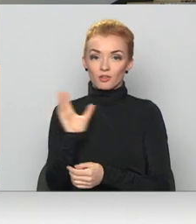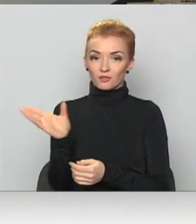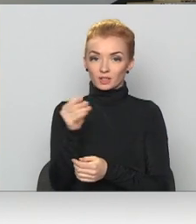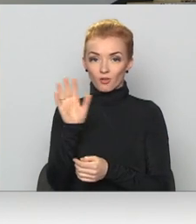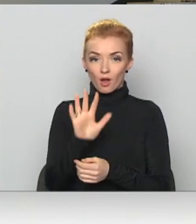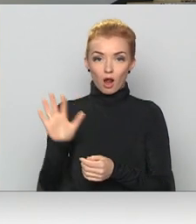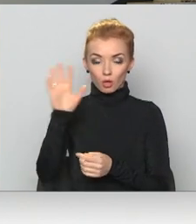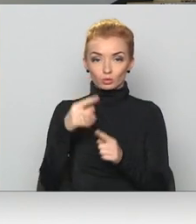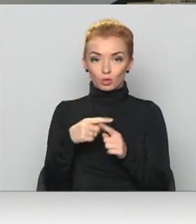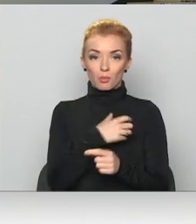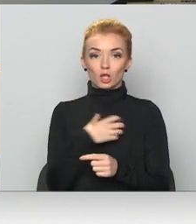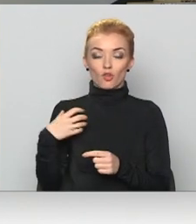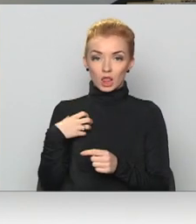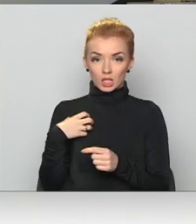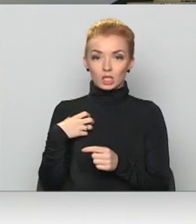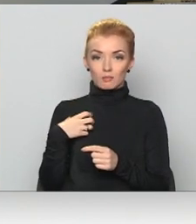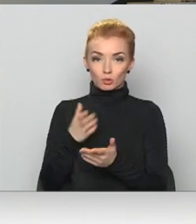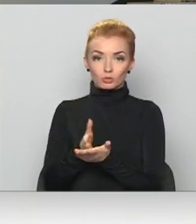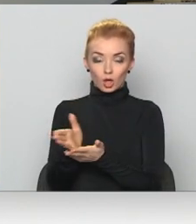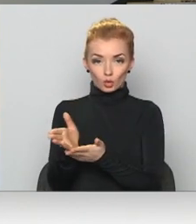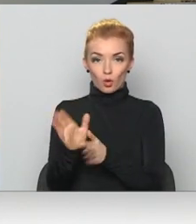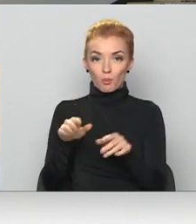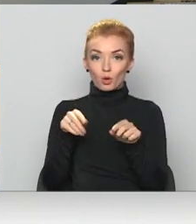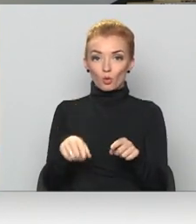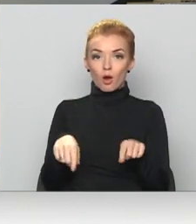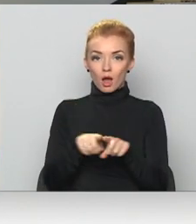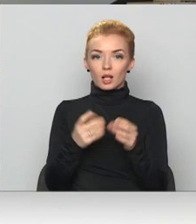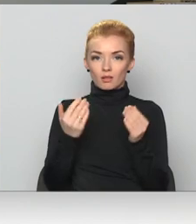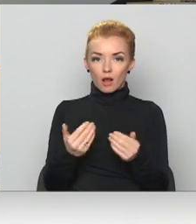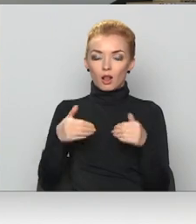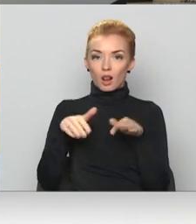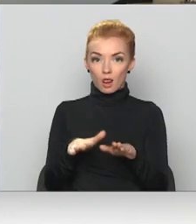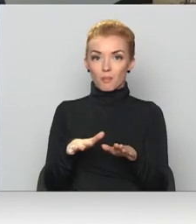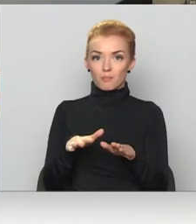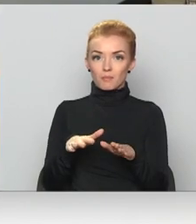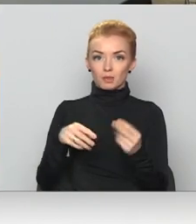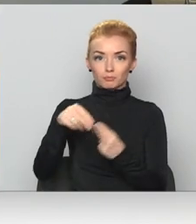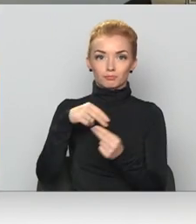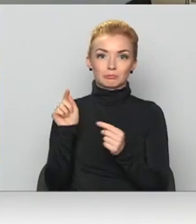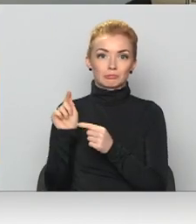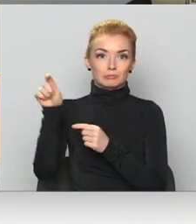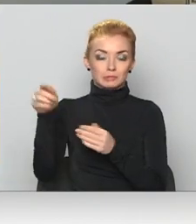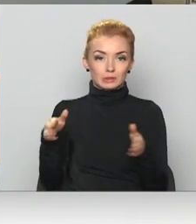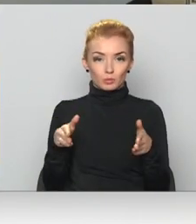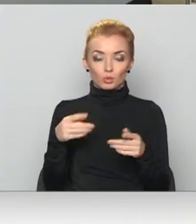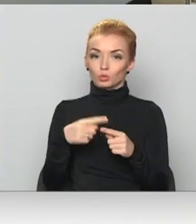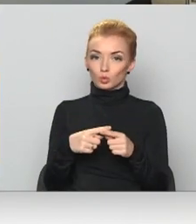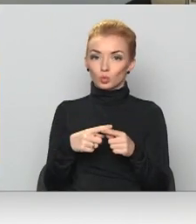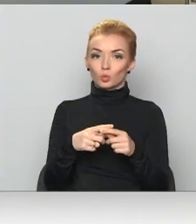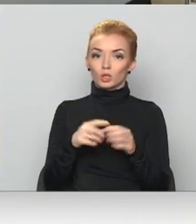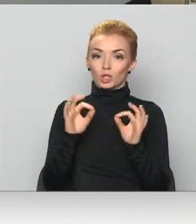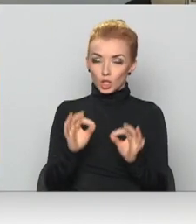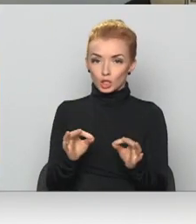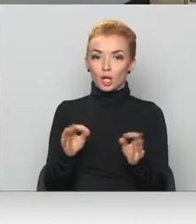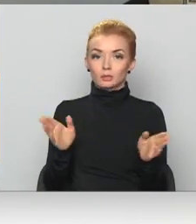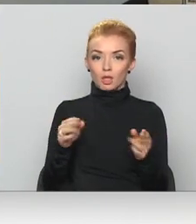un pašvaldību sektorā. Par to arī šobrīd lemj ministri aiz šīm durvīm. Kā tu pareizi pieminēji, sēde